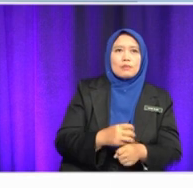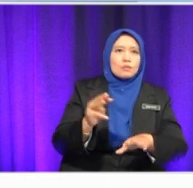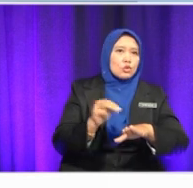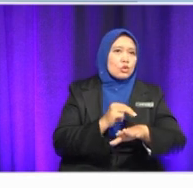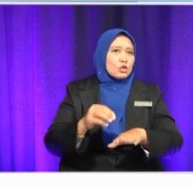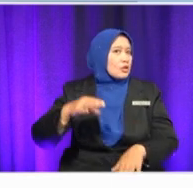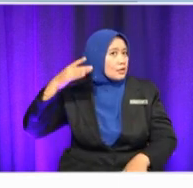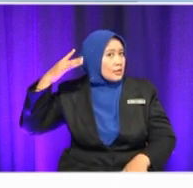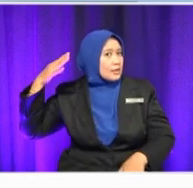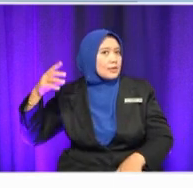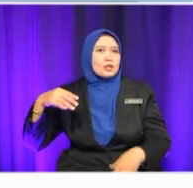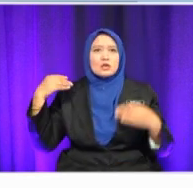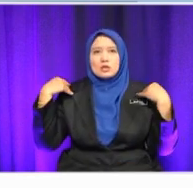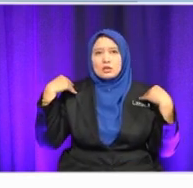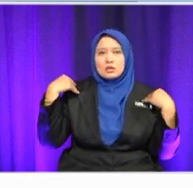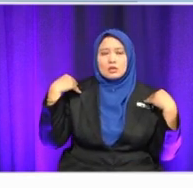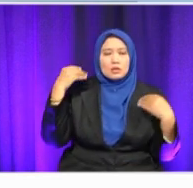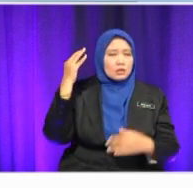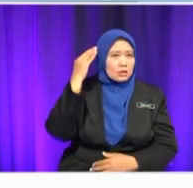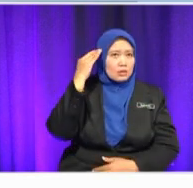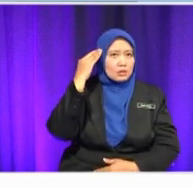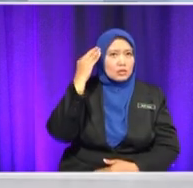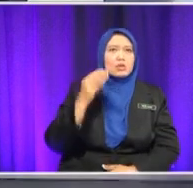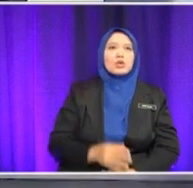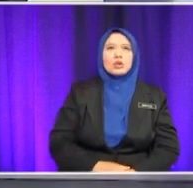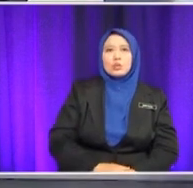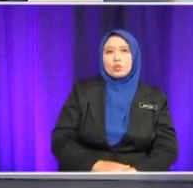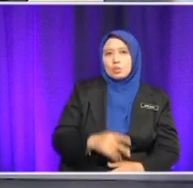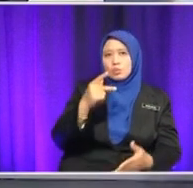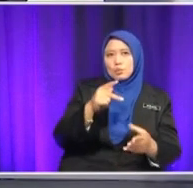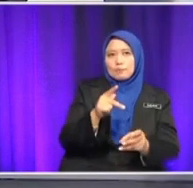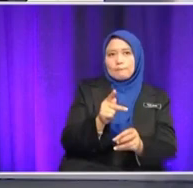piton membiasakan antara bunyi dan juga